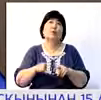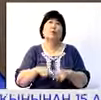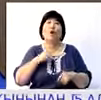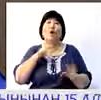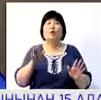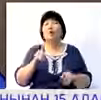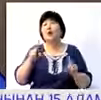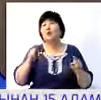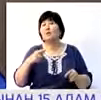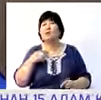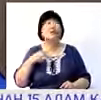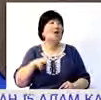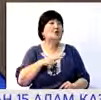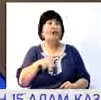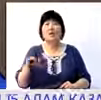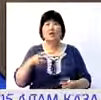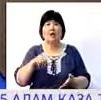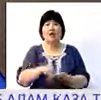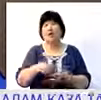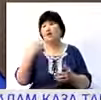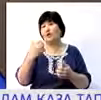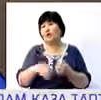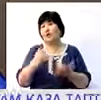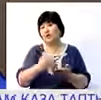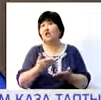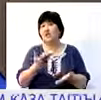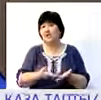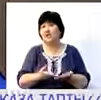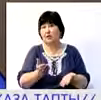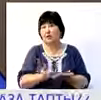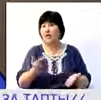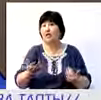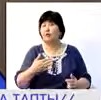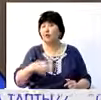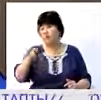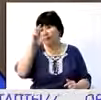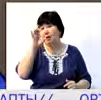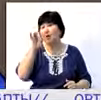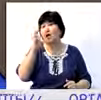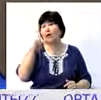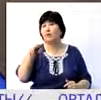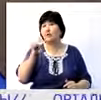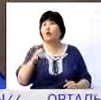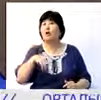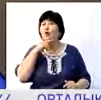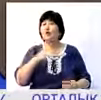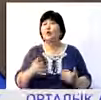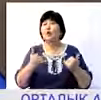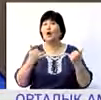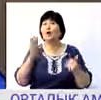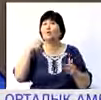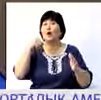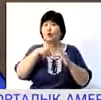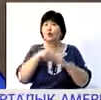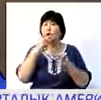орындайды, кейбір адамдар жан-жағына қарап немқұрайлық танытатын да мәселе бар. Егер де біз мемлекеттік рәмізге құрметпен қарау деген мәселені түпке